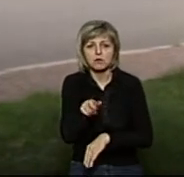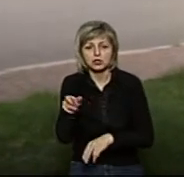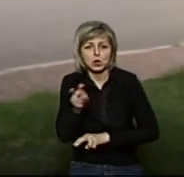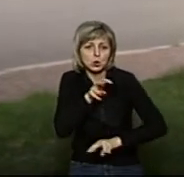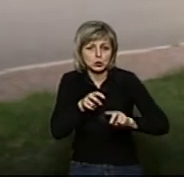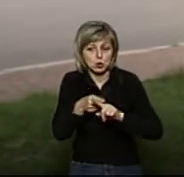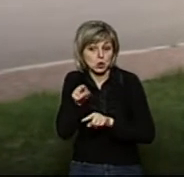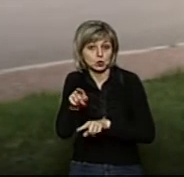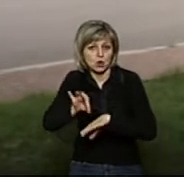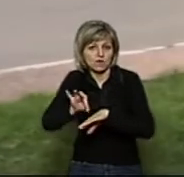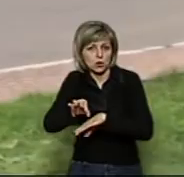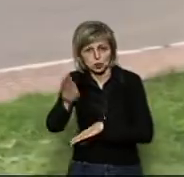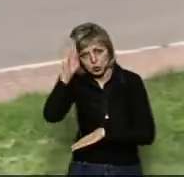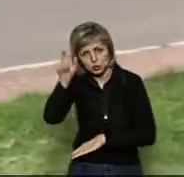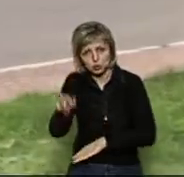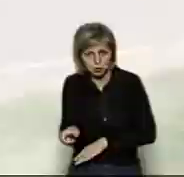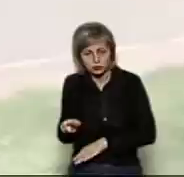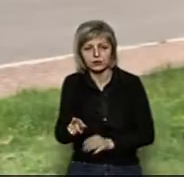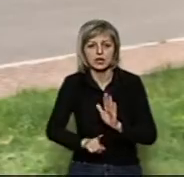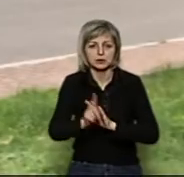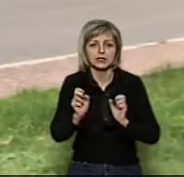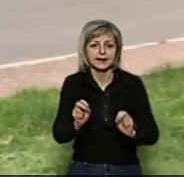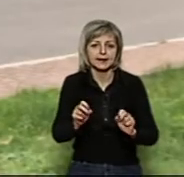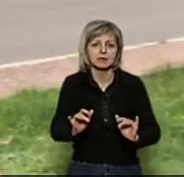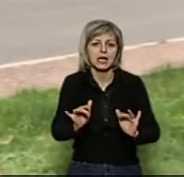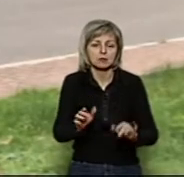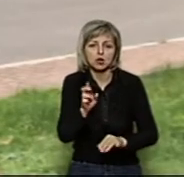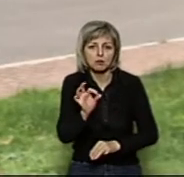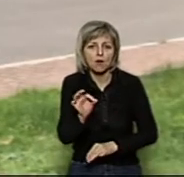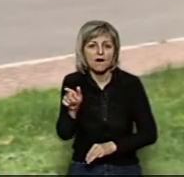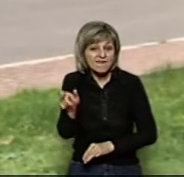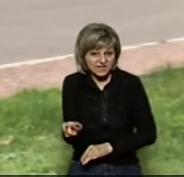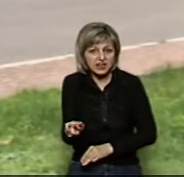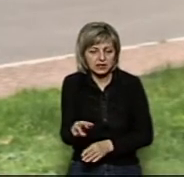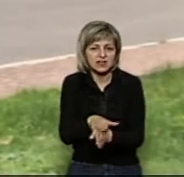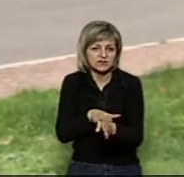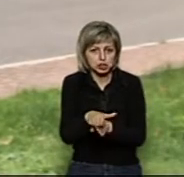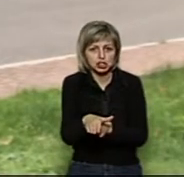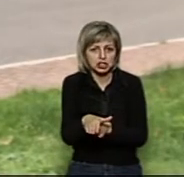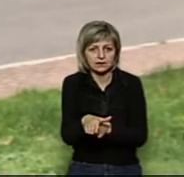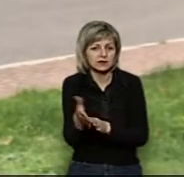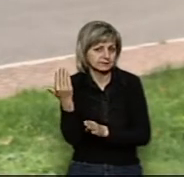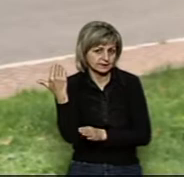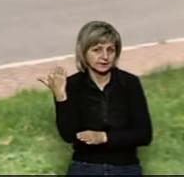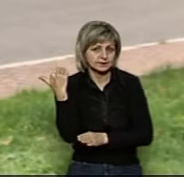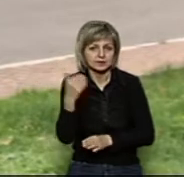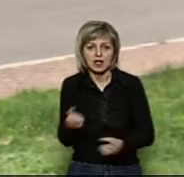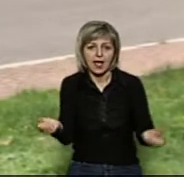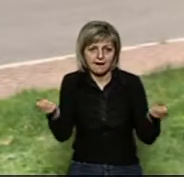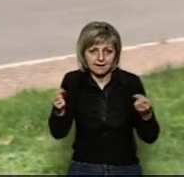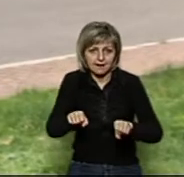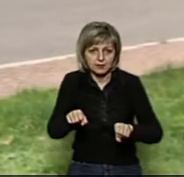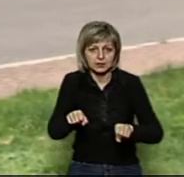цього чоловіка, відкрито кримінальне провадження, оскільки він вчинив свого часу грабіж, але